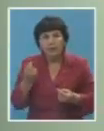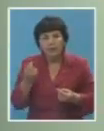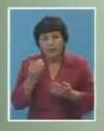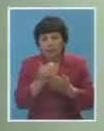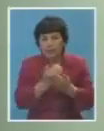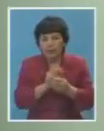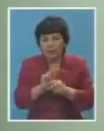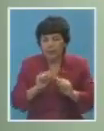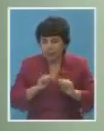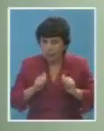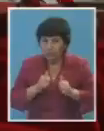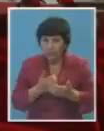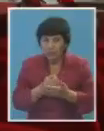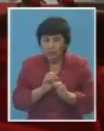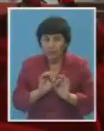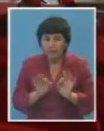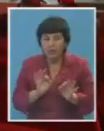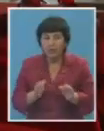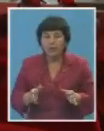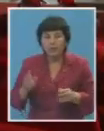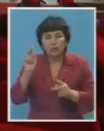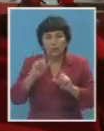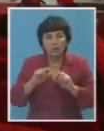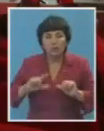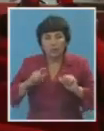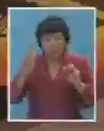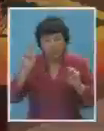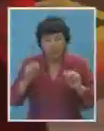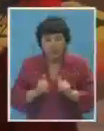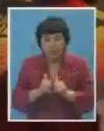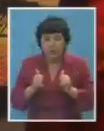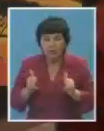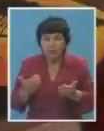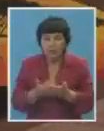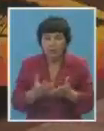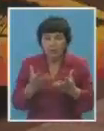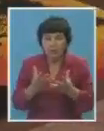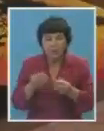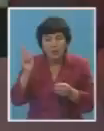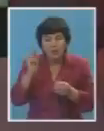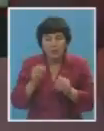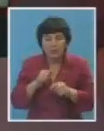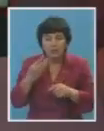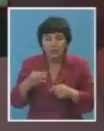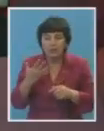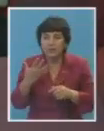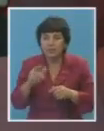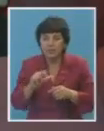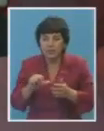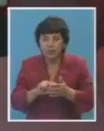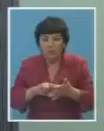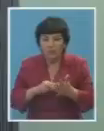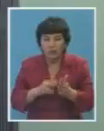бағдар беріп жіберген кейін құлшыныстары жақ жаман емес. Түзету мекемесінде кәсіби оқуға ынталылар арта түскен, сондықтан биыл білім алушылар санын 45-ке жеткізу көзделіп